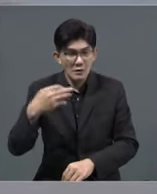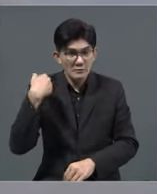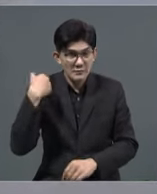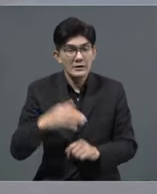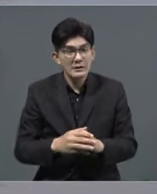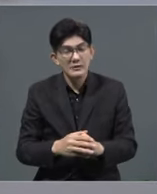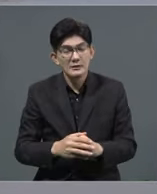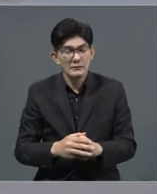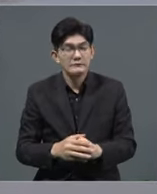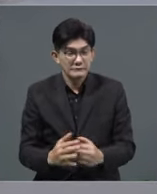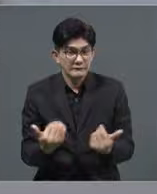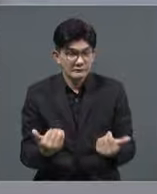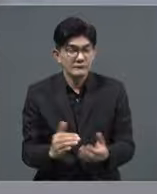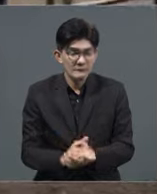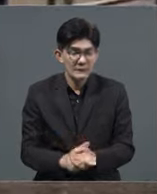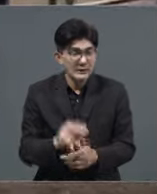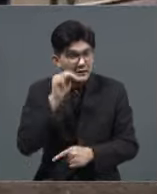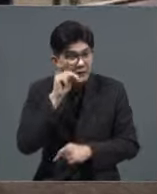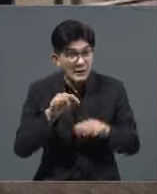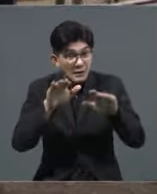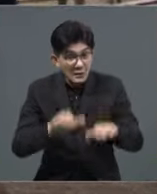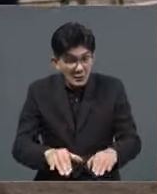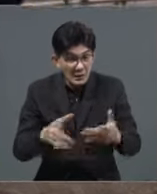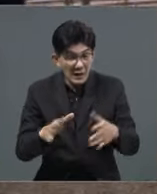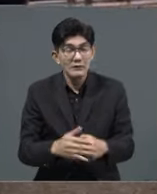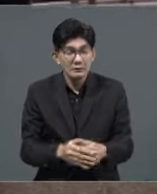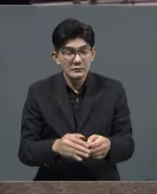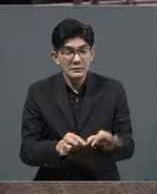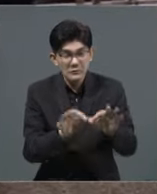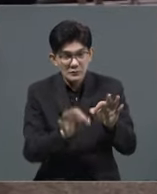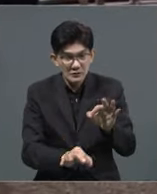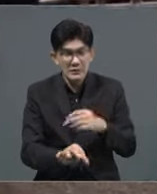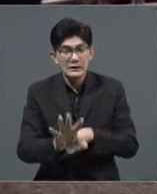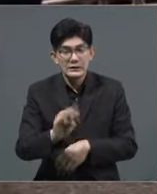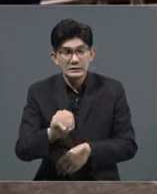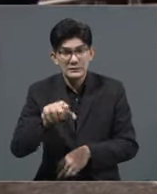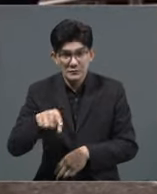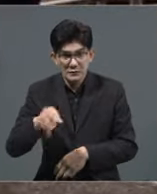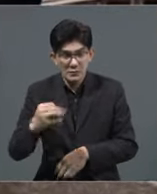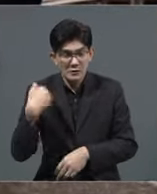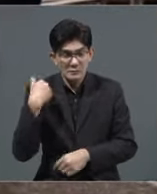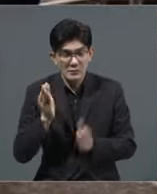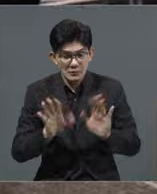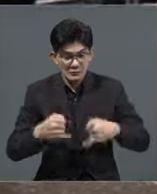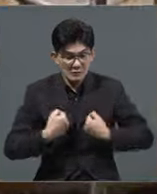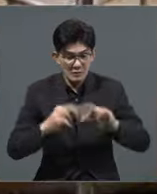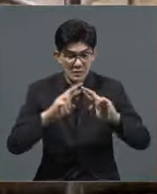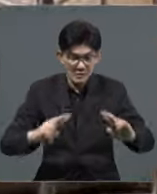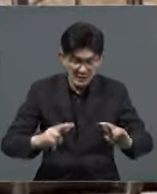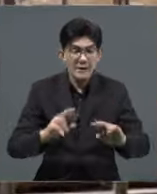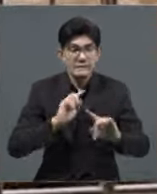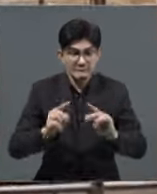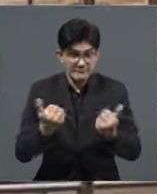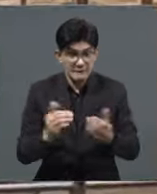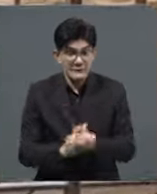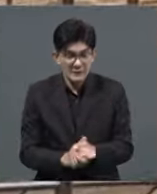สัก1ไม้บรรทัดกว่าแต่ตอนนี้น้ำลดลงไปต่ำกว่า40เซนติเมตรแล้วเพราะฉะนั้นผู้ประกอบการร้านค้าแล้วก็เทศบาลเมืองนคร